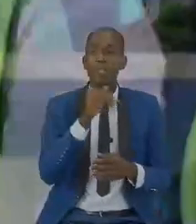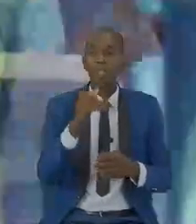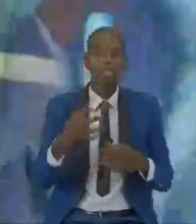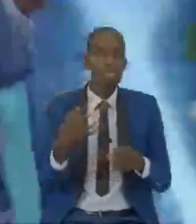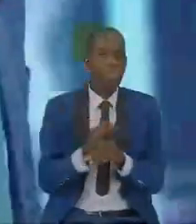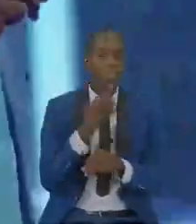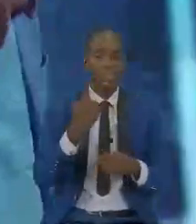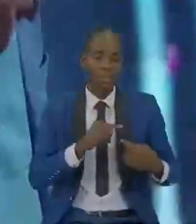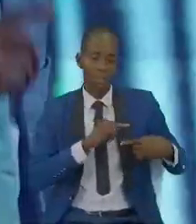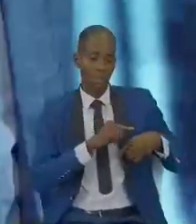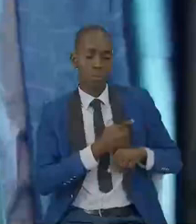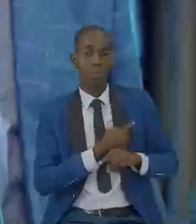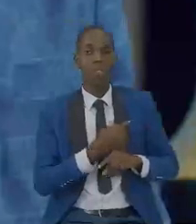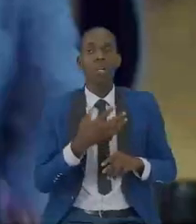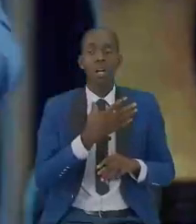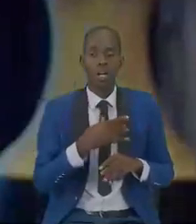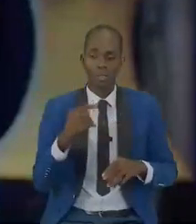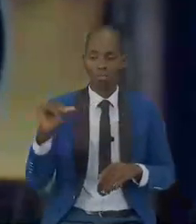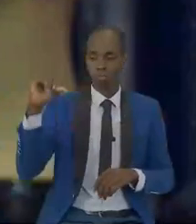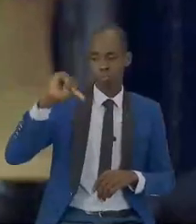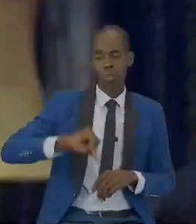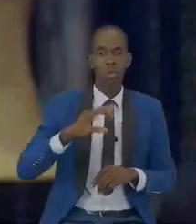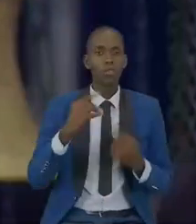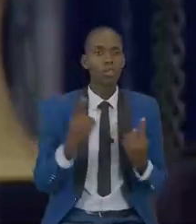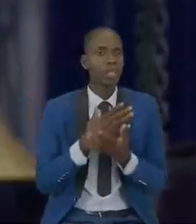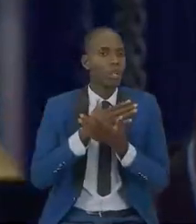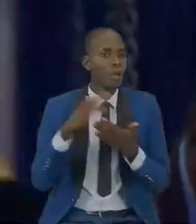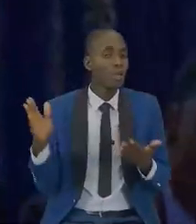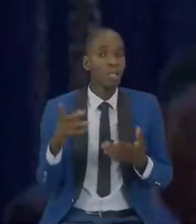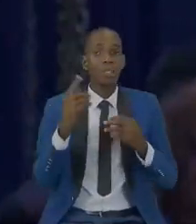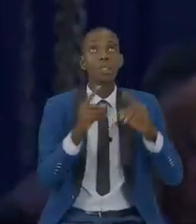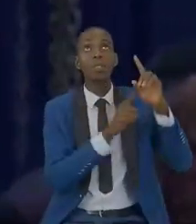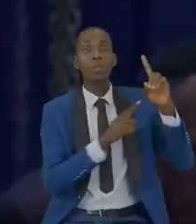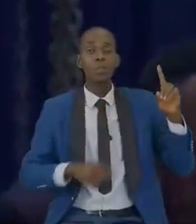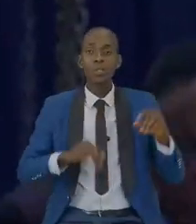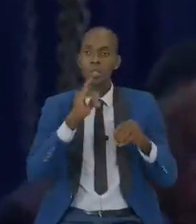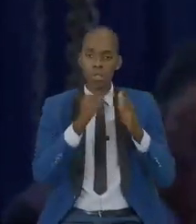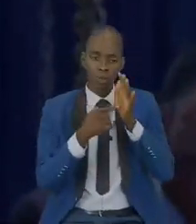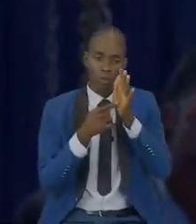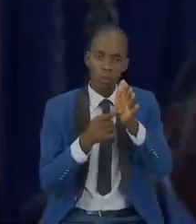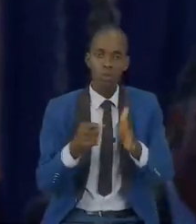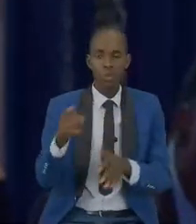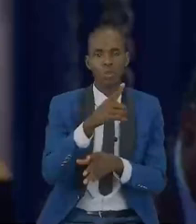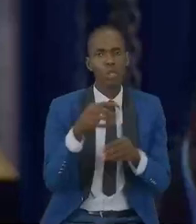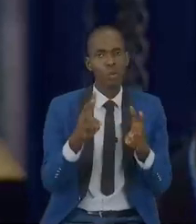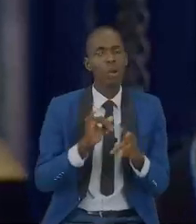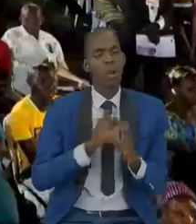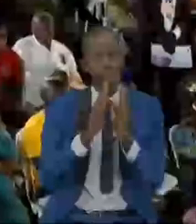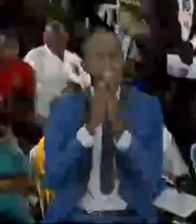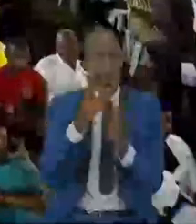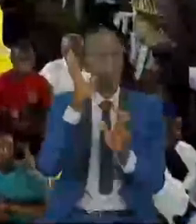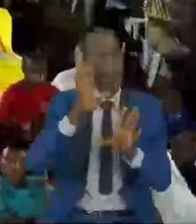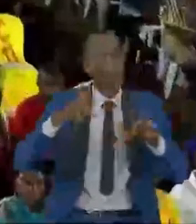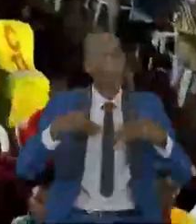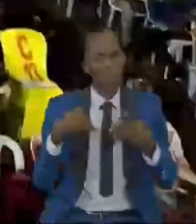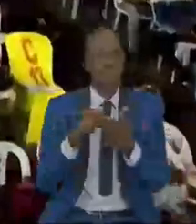la lèpre du péché de toi. Cela ne va pas ôter la condamnation du péché. Le Seigneur te